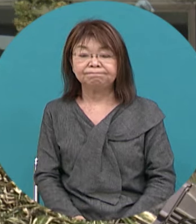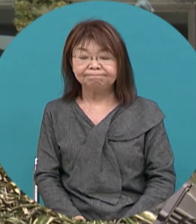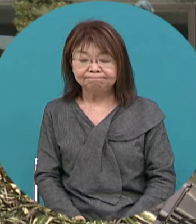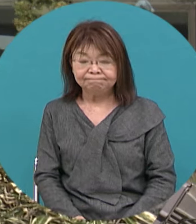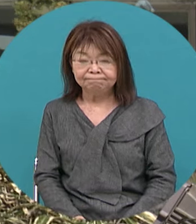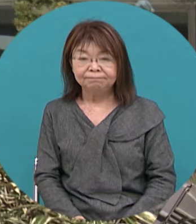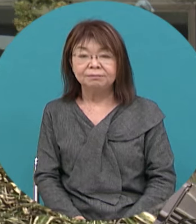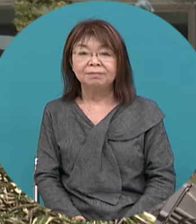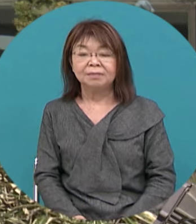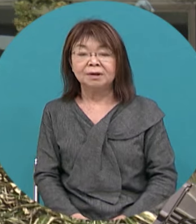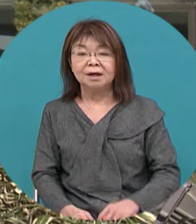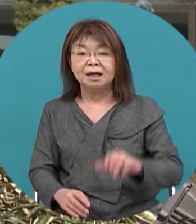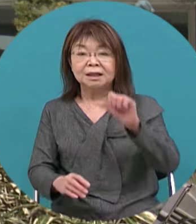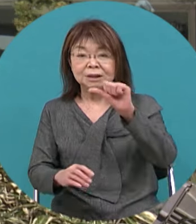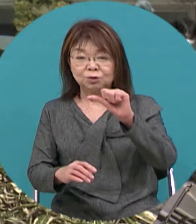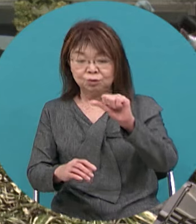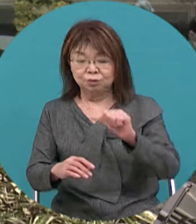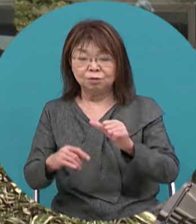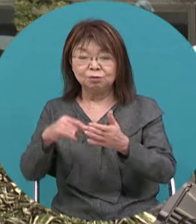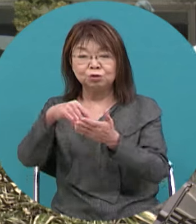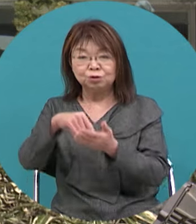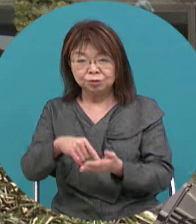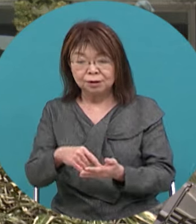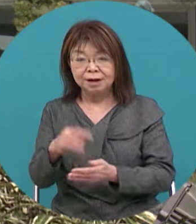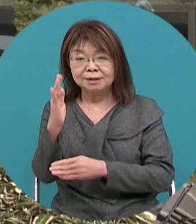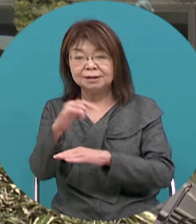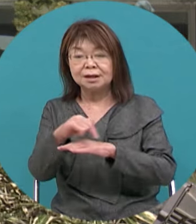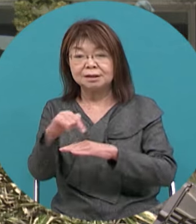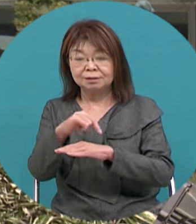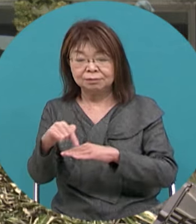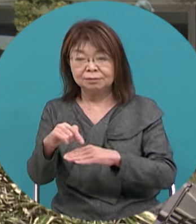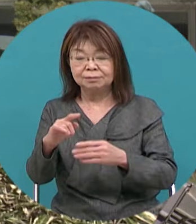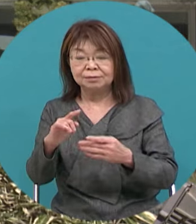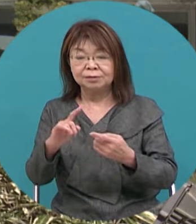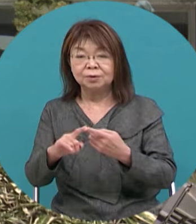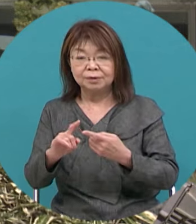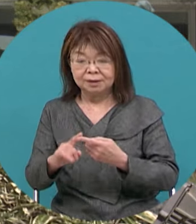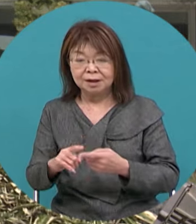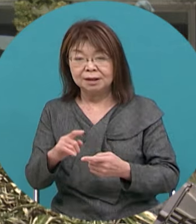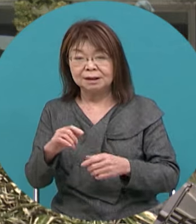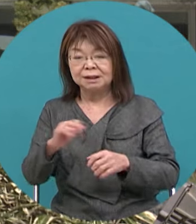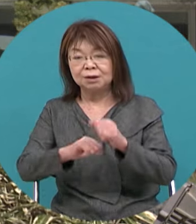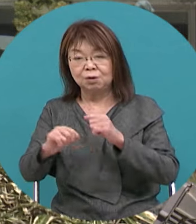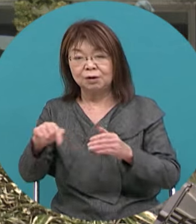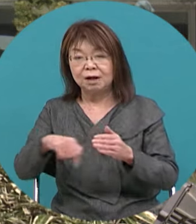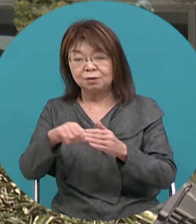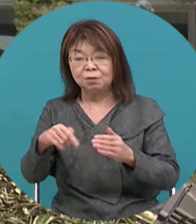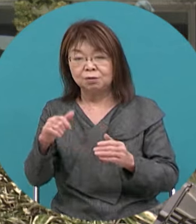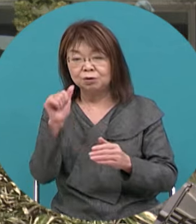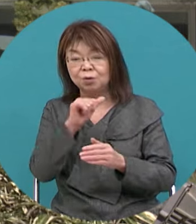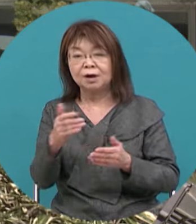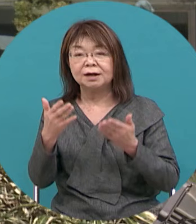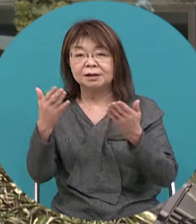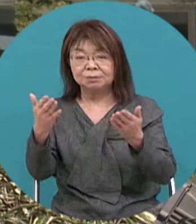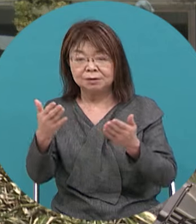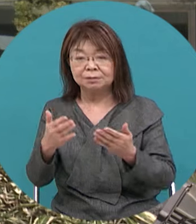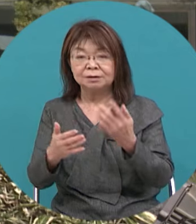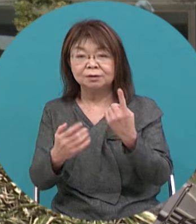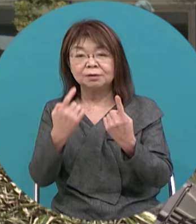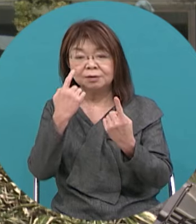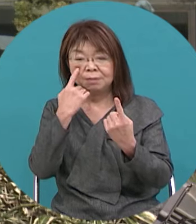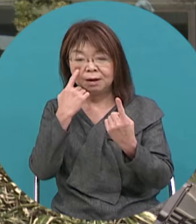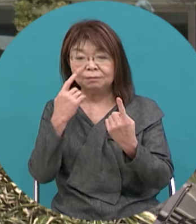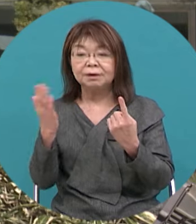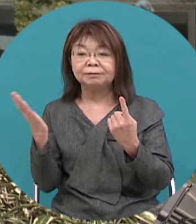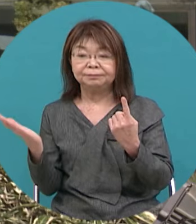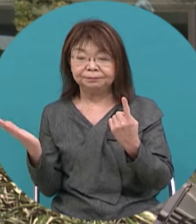それでは5つの重点施策別に今年度取り組む主な事業を紹介します。まずはコンパクトシティ